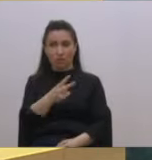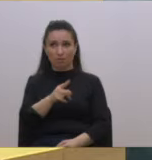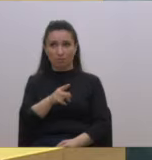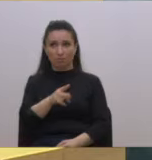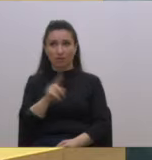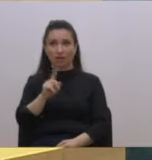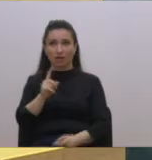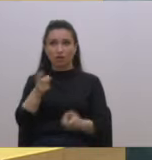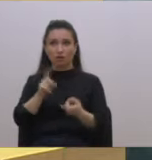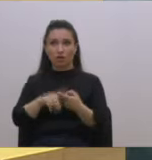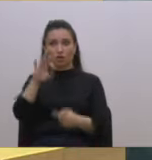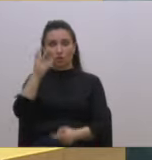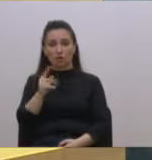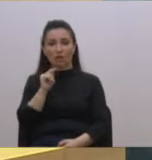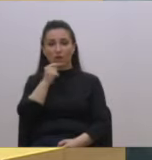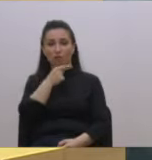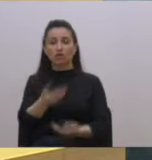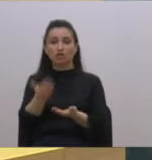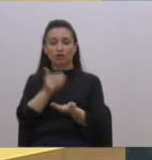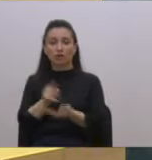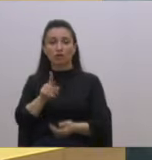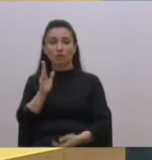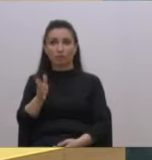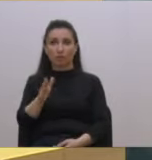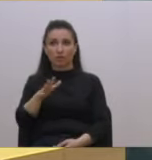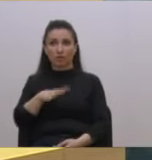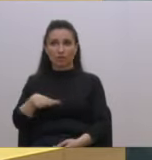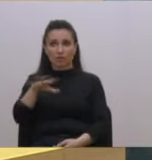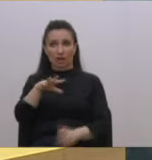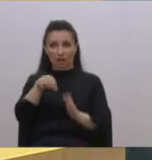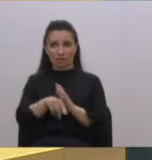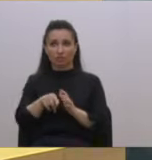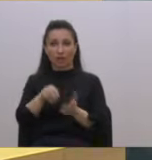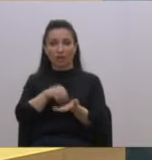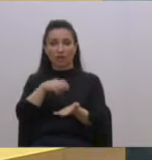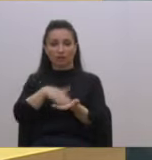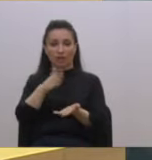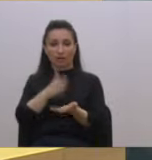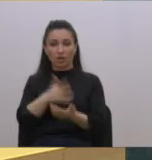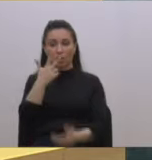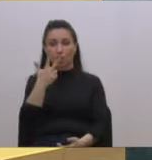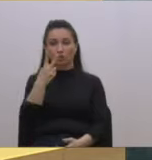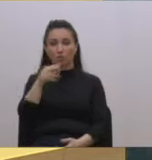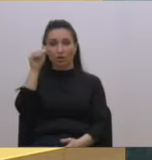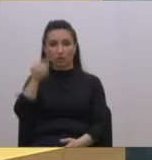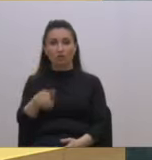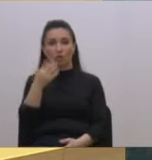მის სოციალურ და ეკონომიკურ შედეგებს. საქართველოში დარეგისტრირებულია